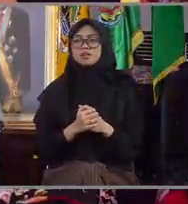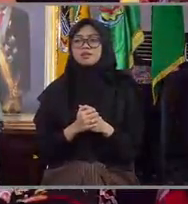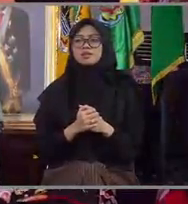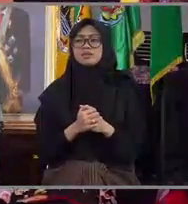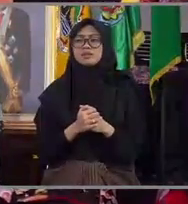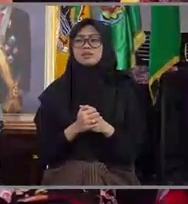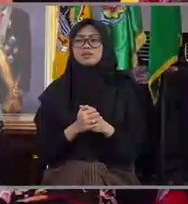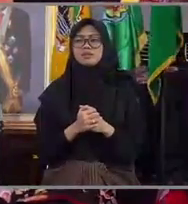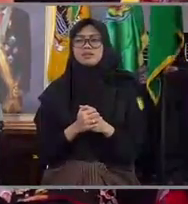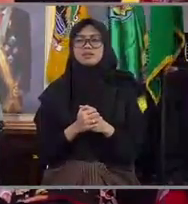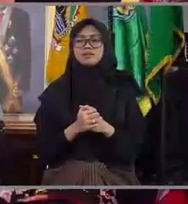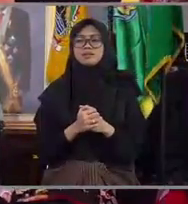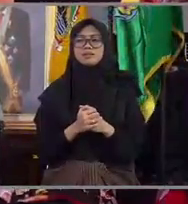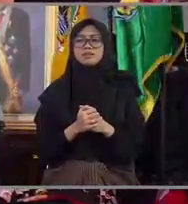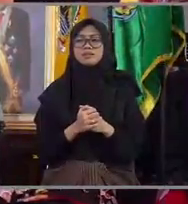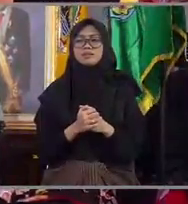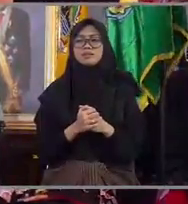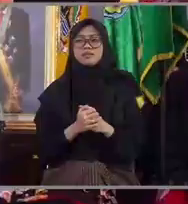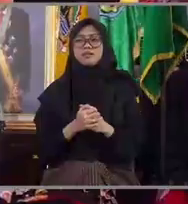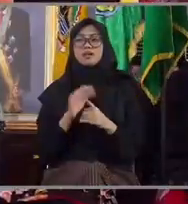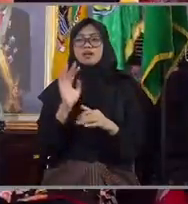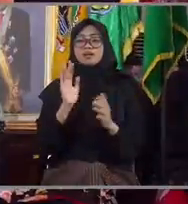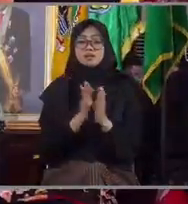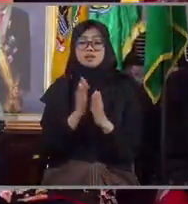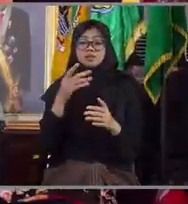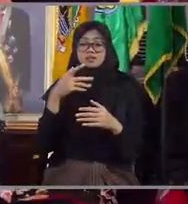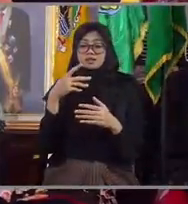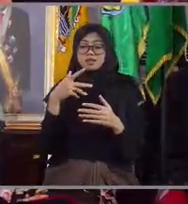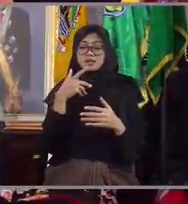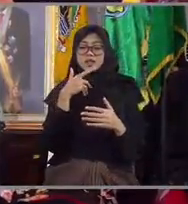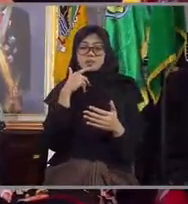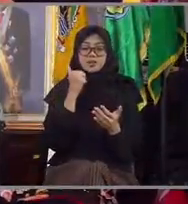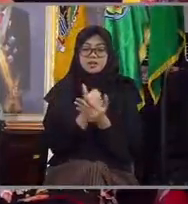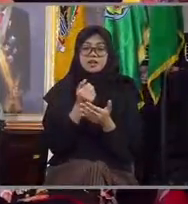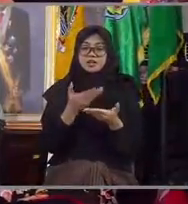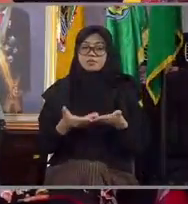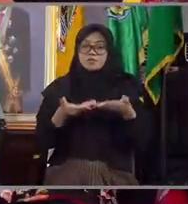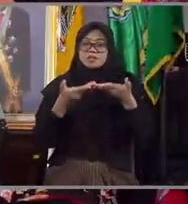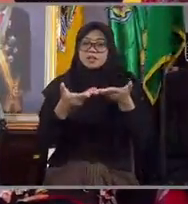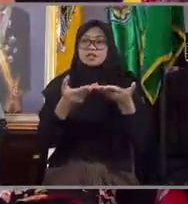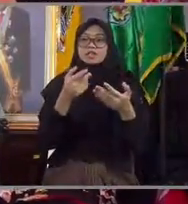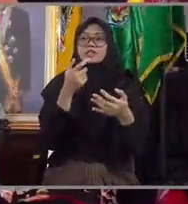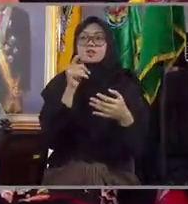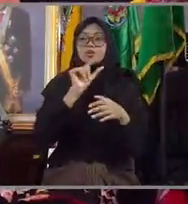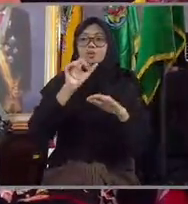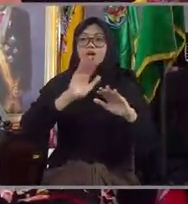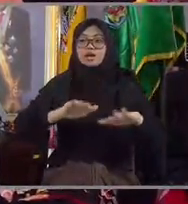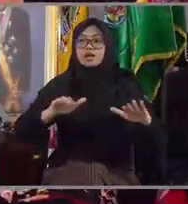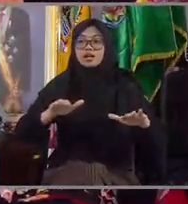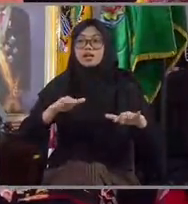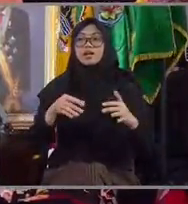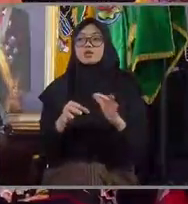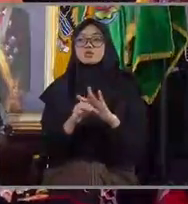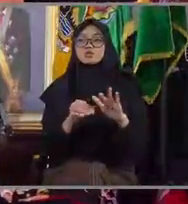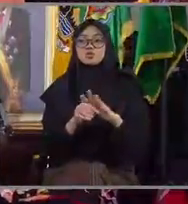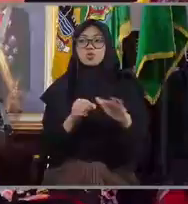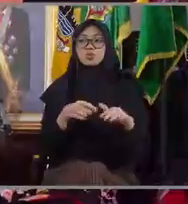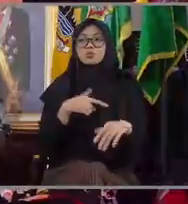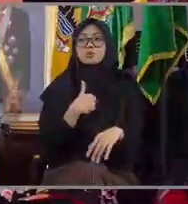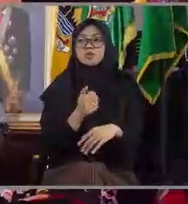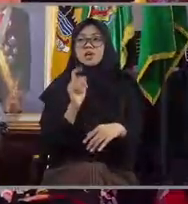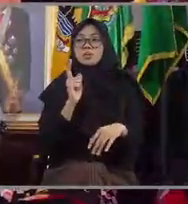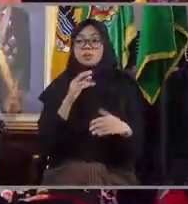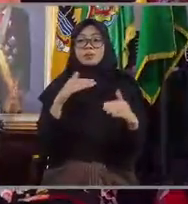ketentuan yang bisa mengakomodir kepentingan daerah Nagita agar kebutuhan mereka sekolah tercukupi karena terserang